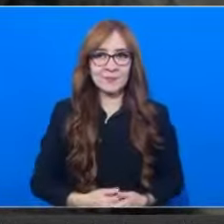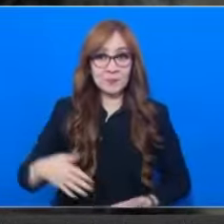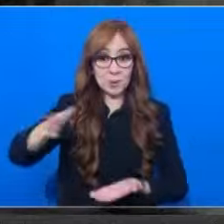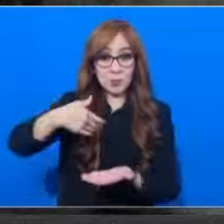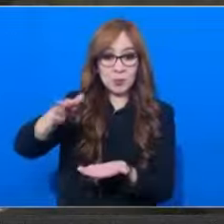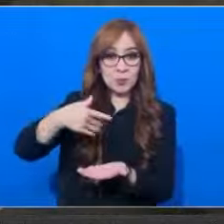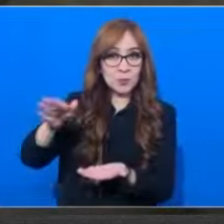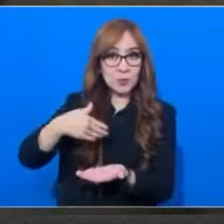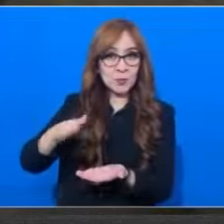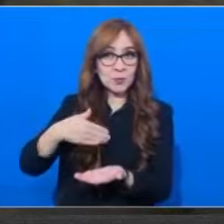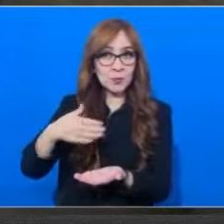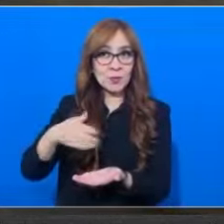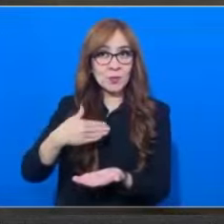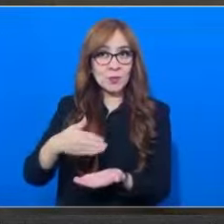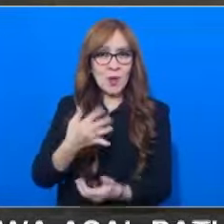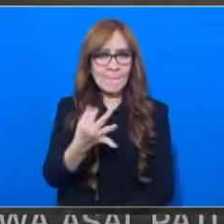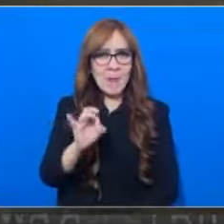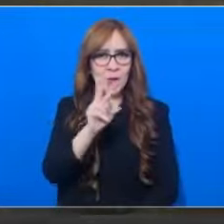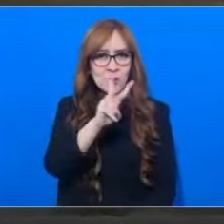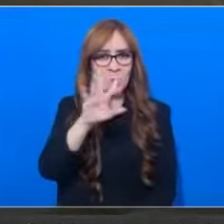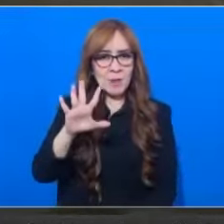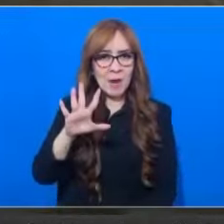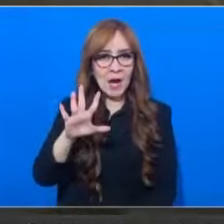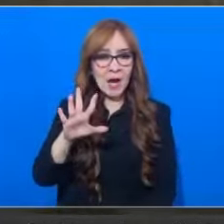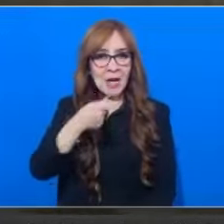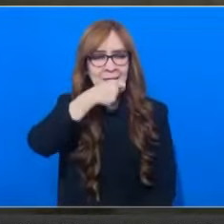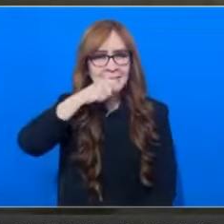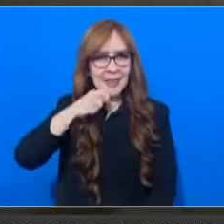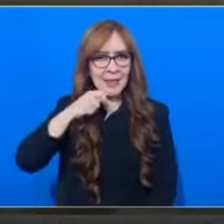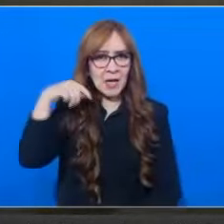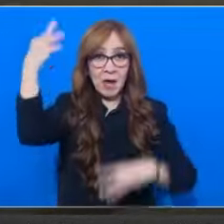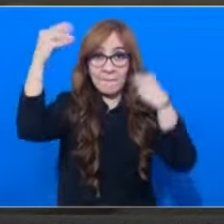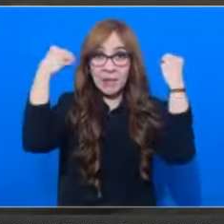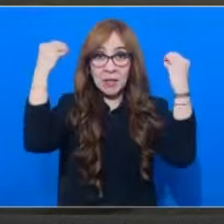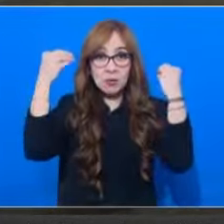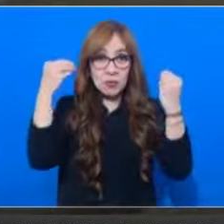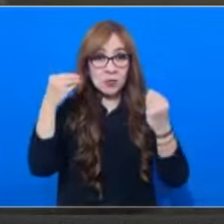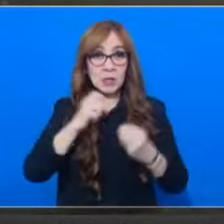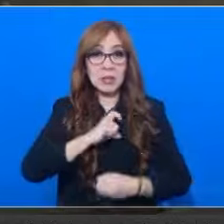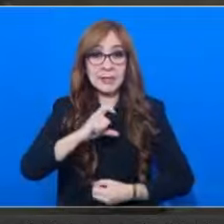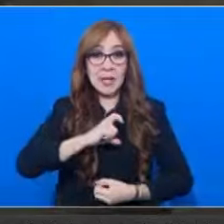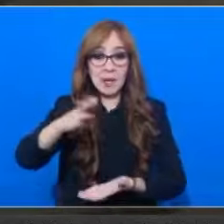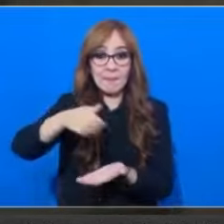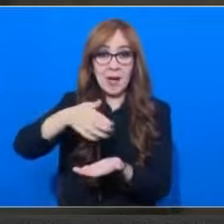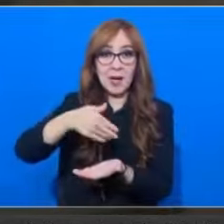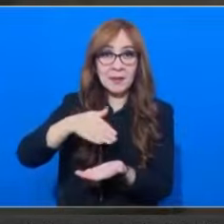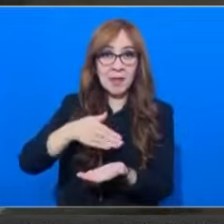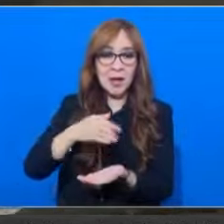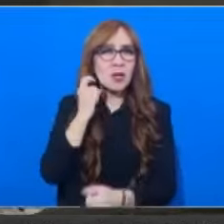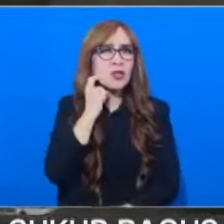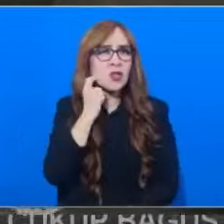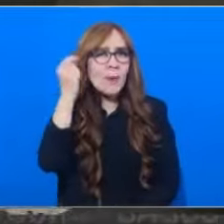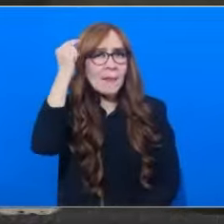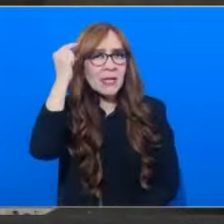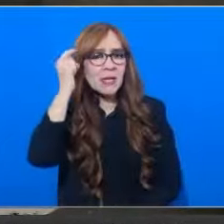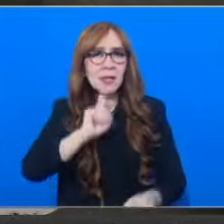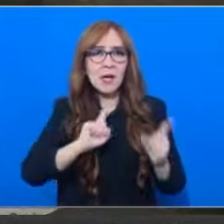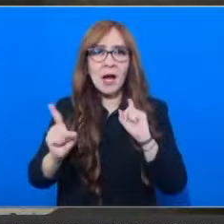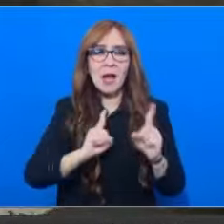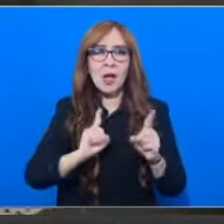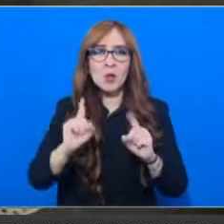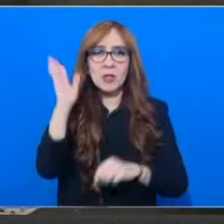Waduh, ini baru 25 tusuk aja, sudah lumayan repot ya ngebakarnya. Bisa dibayangin kalau misalkan lagi akhir pekan, hari-hari besar. Ini